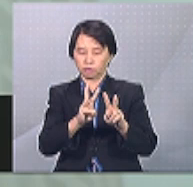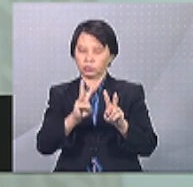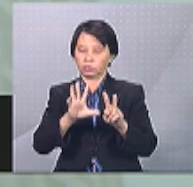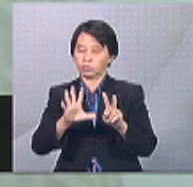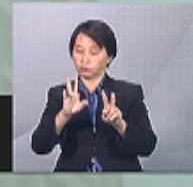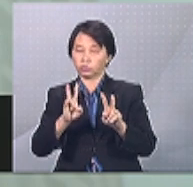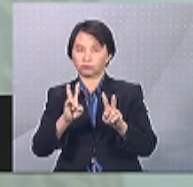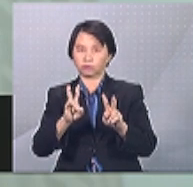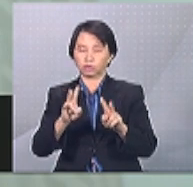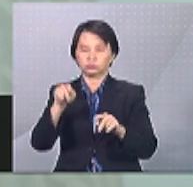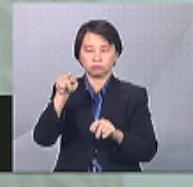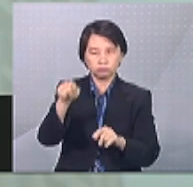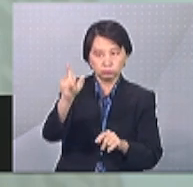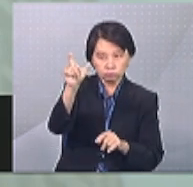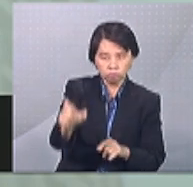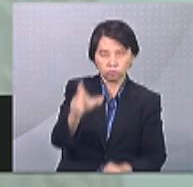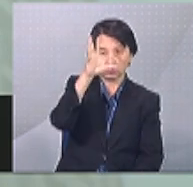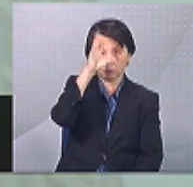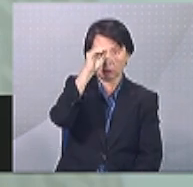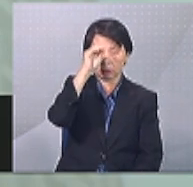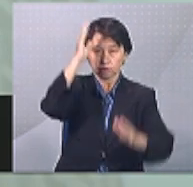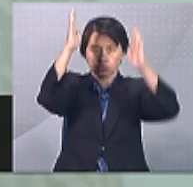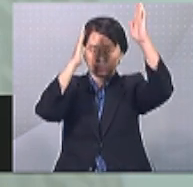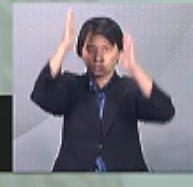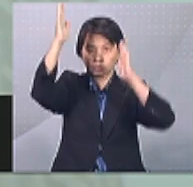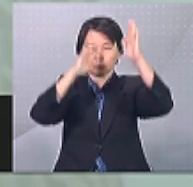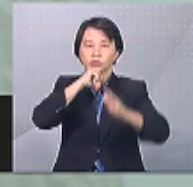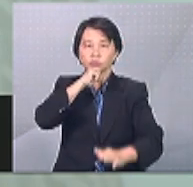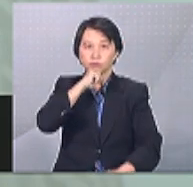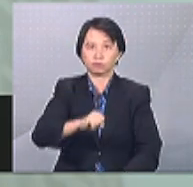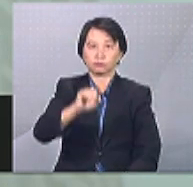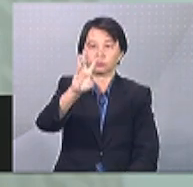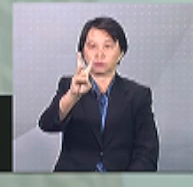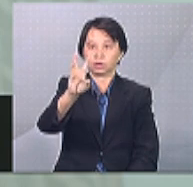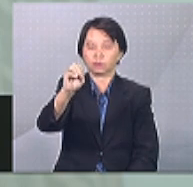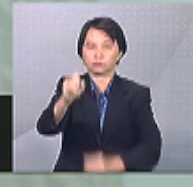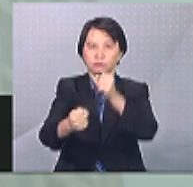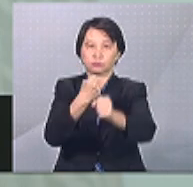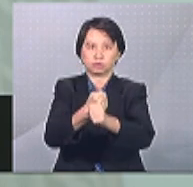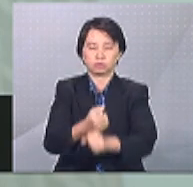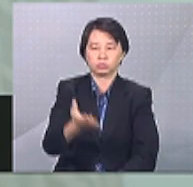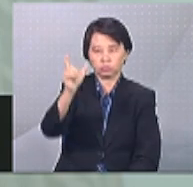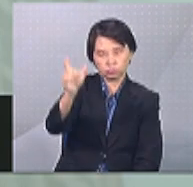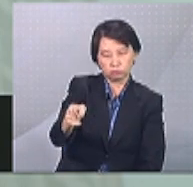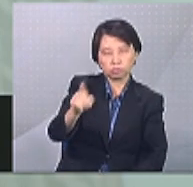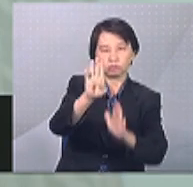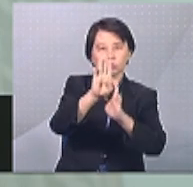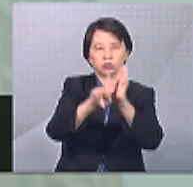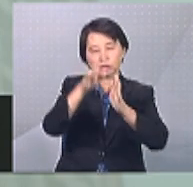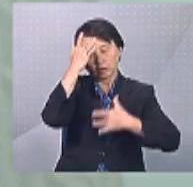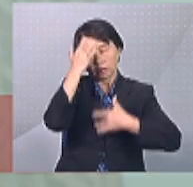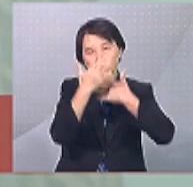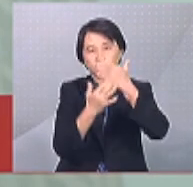2,657, merupakan lelaki warga negara Malaysia berumur 60 tahun. Beliau mempunyai latar belakang penyakit darah